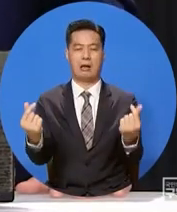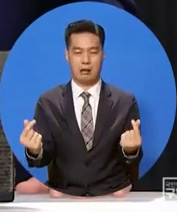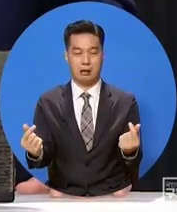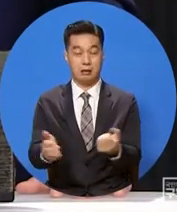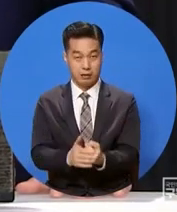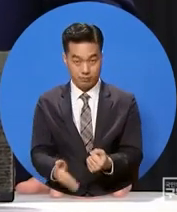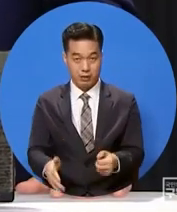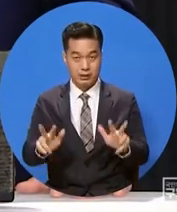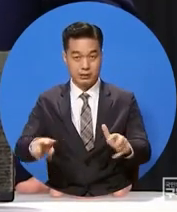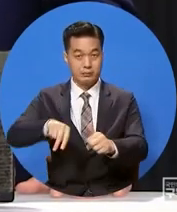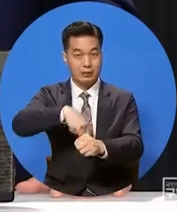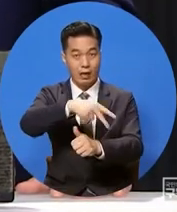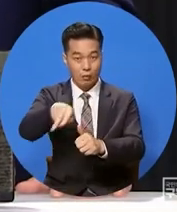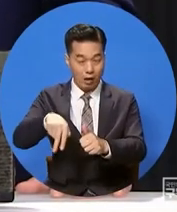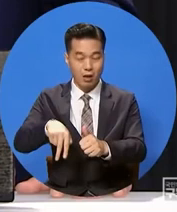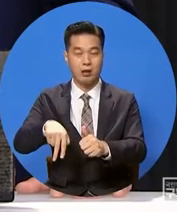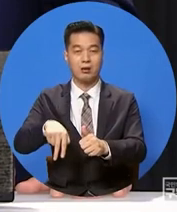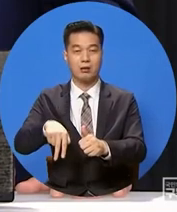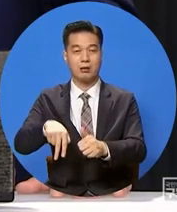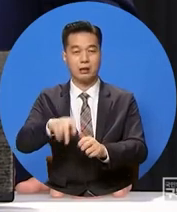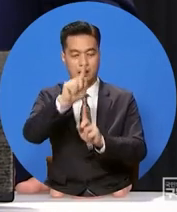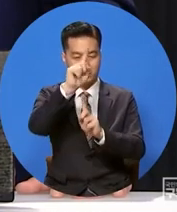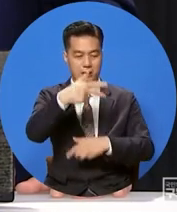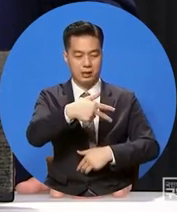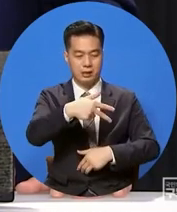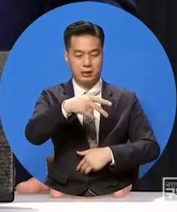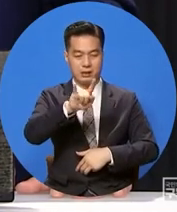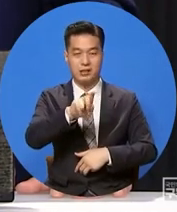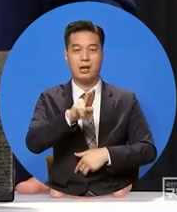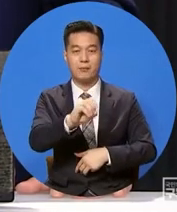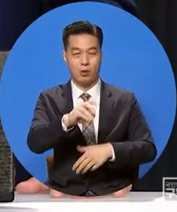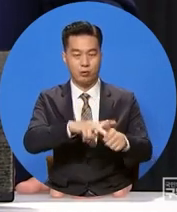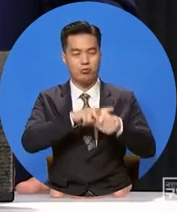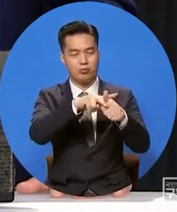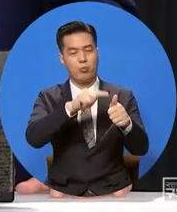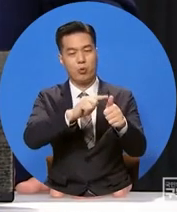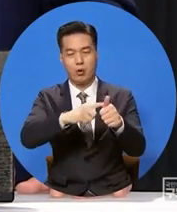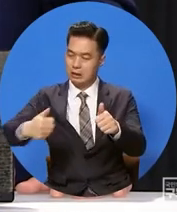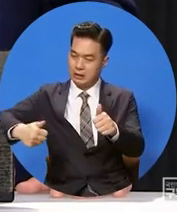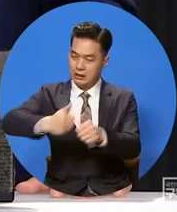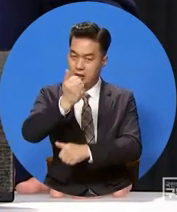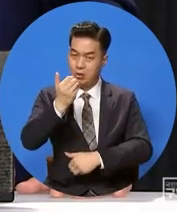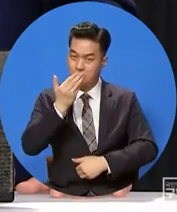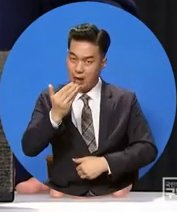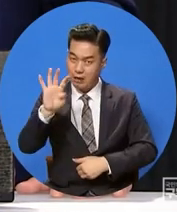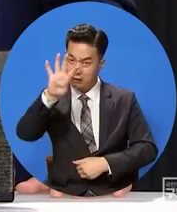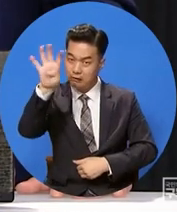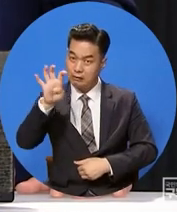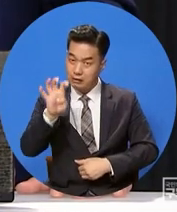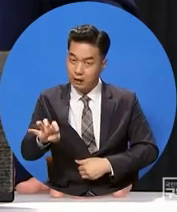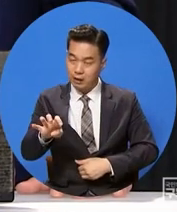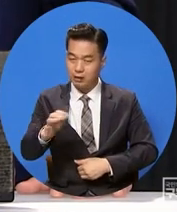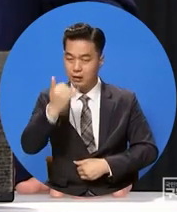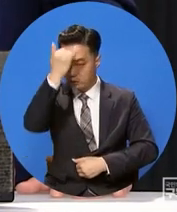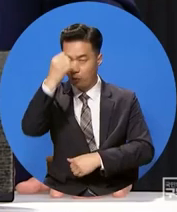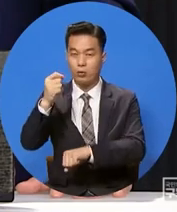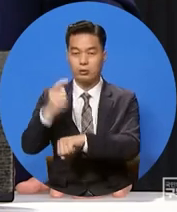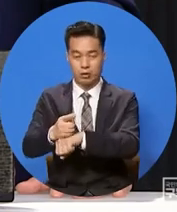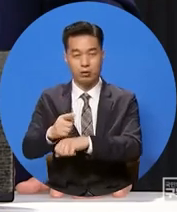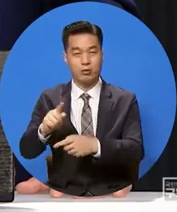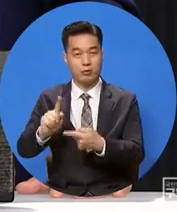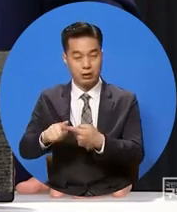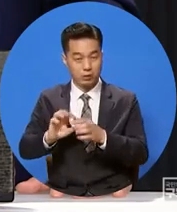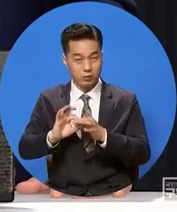그런 식으로 해가지고 어떻게 이재명 후보를 이길 수 있겠다고 보느냐. 도덕성 문제에서는